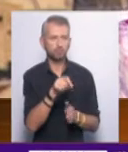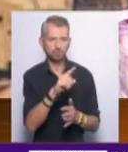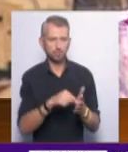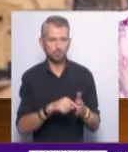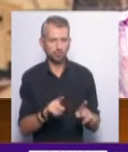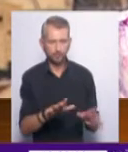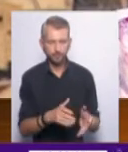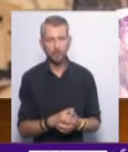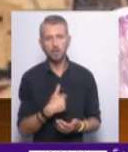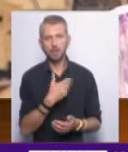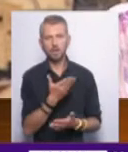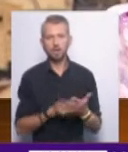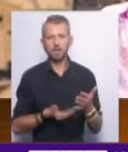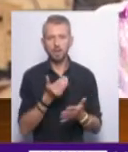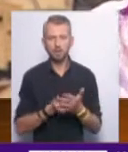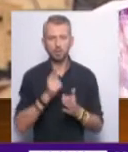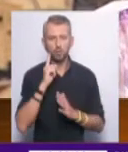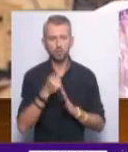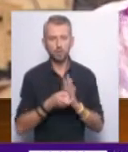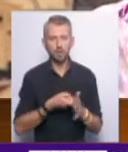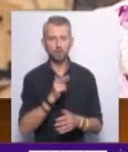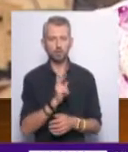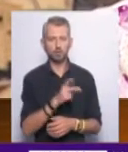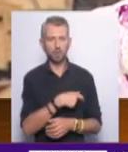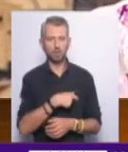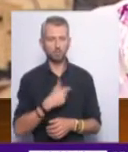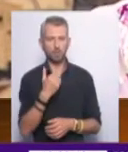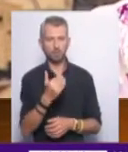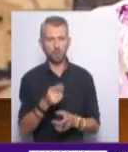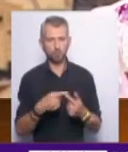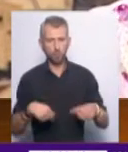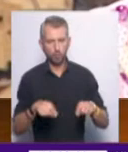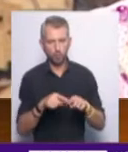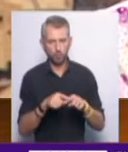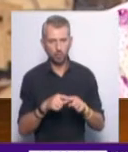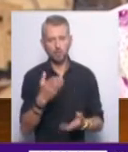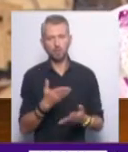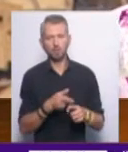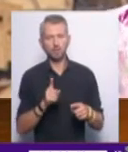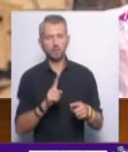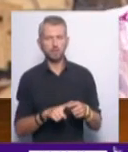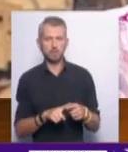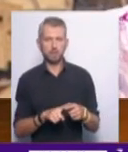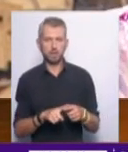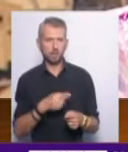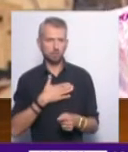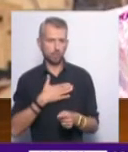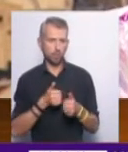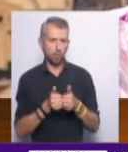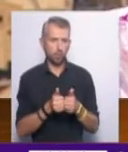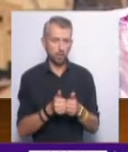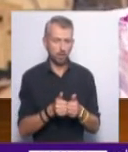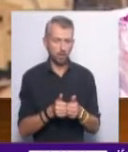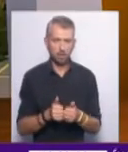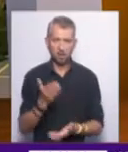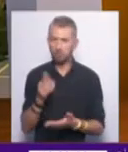приводу. Я вам раджу все ж таки узнати, хто депутат по вашому округу. Може, це якраз мої колеги. А може,